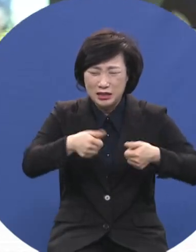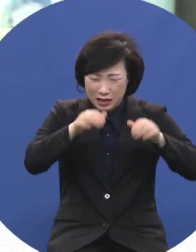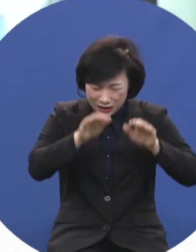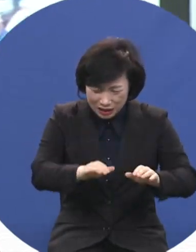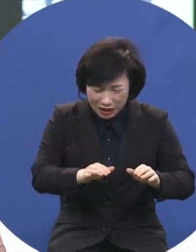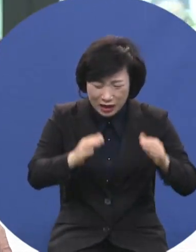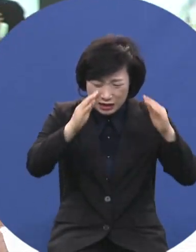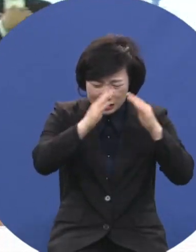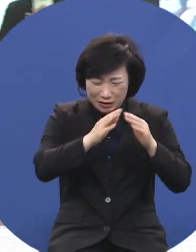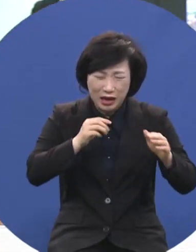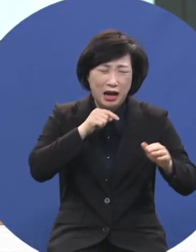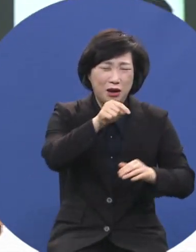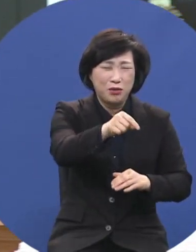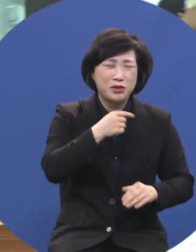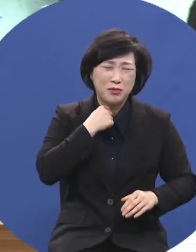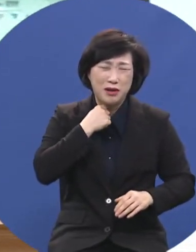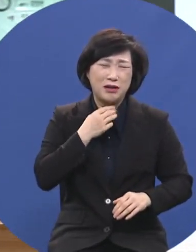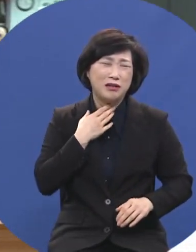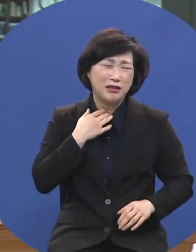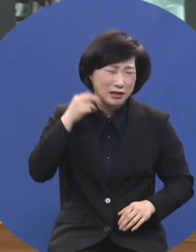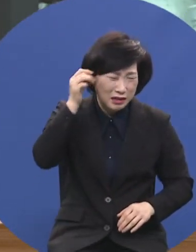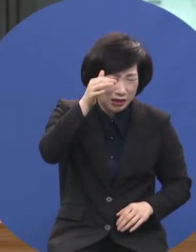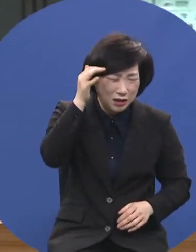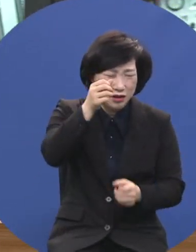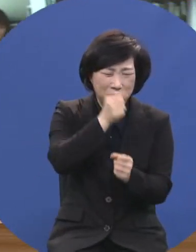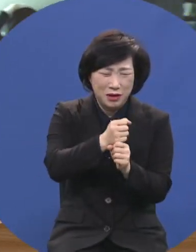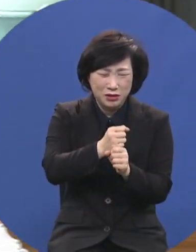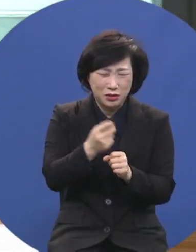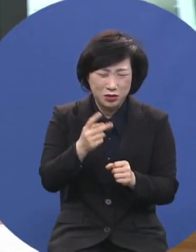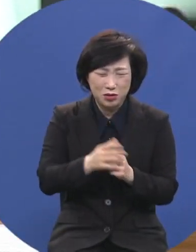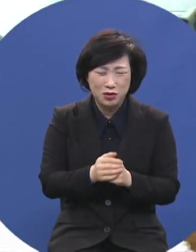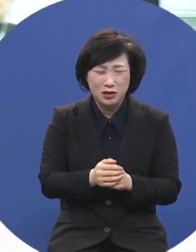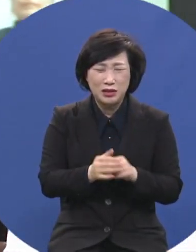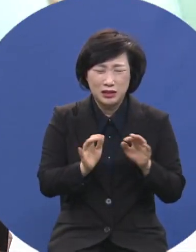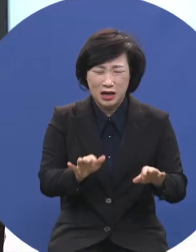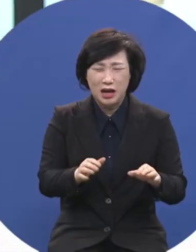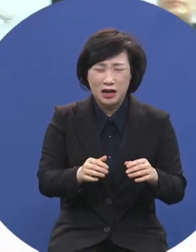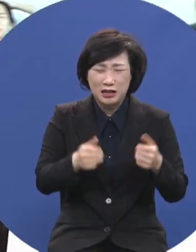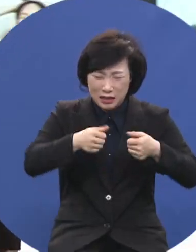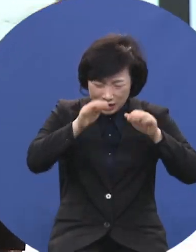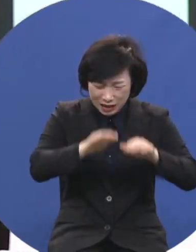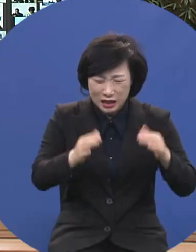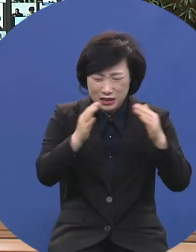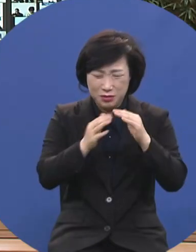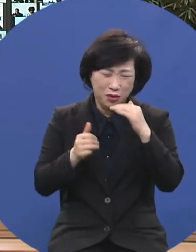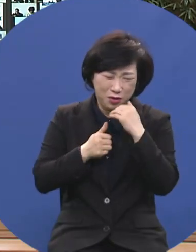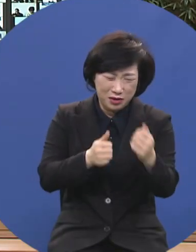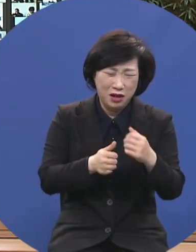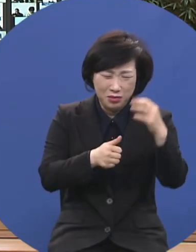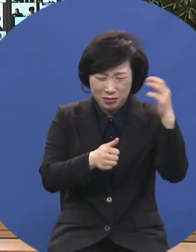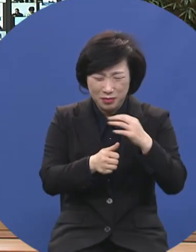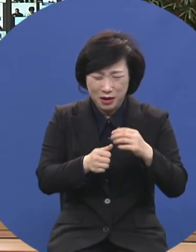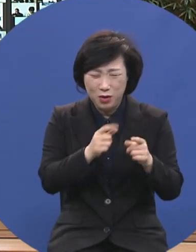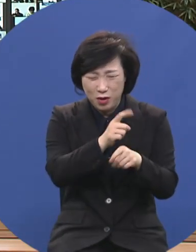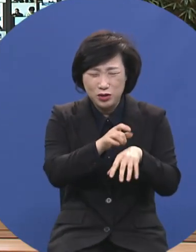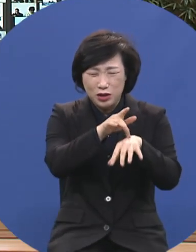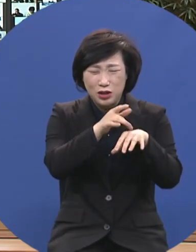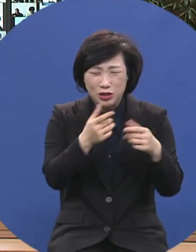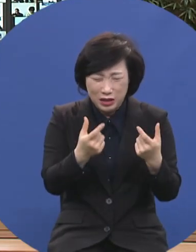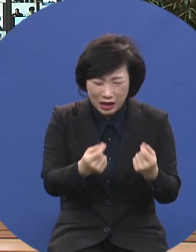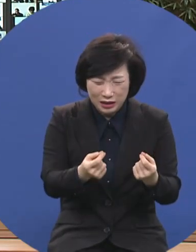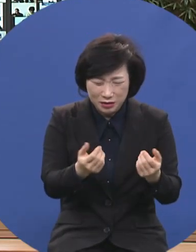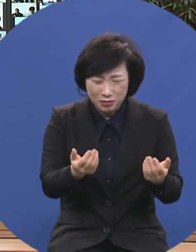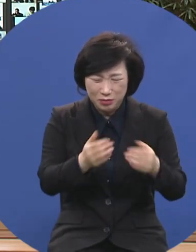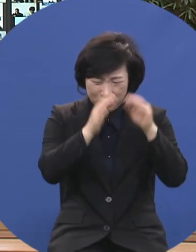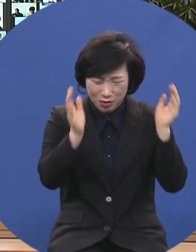싶어서 몸부림치는 자야, 그리고 제삿집에 오라고 핍박하는 모든 핍박하게 하는 원수 같은 귀신아,